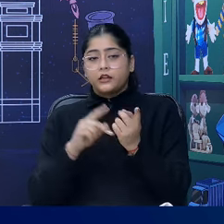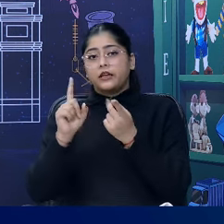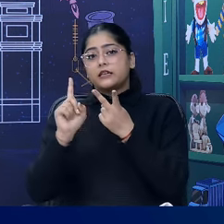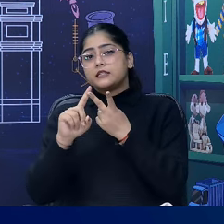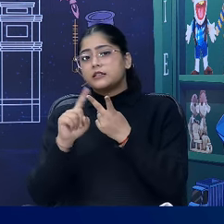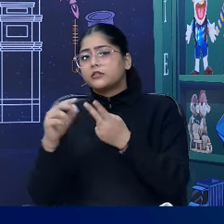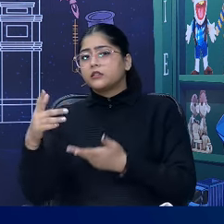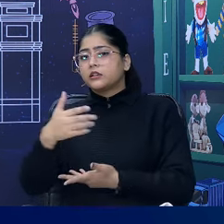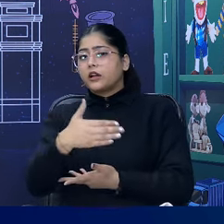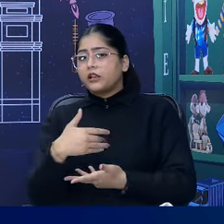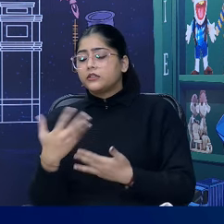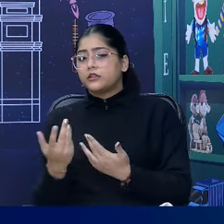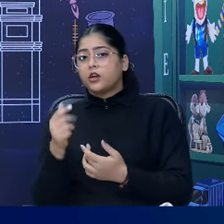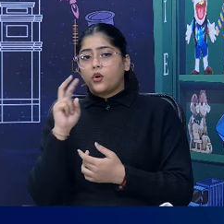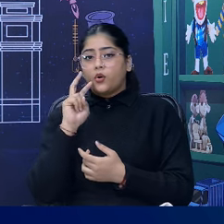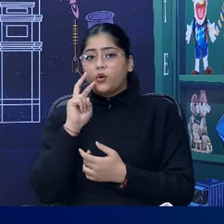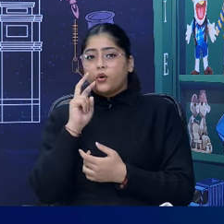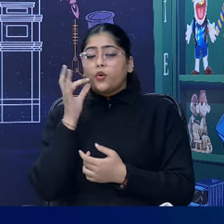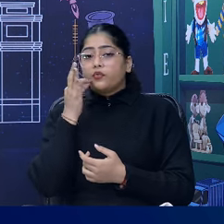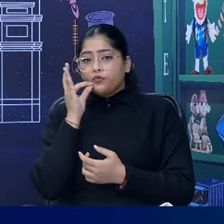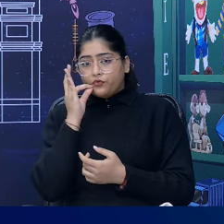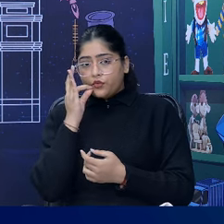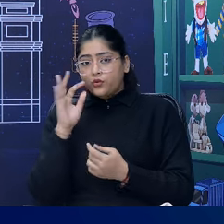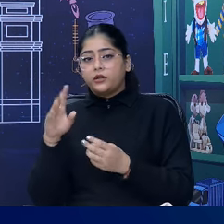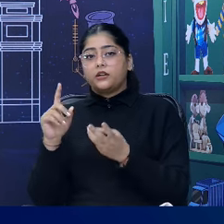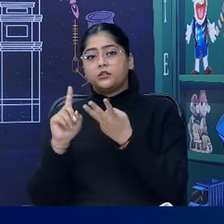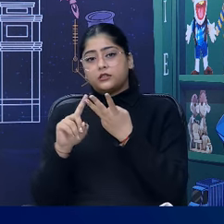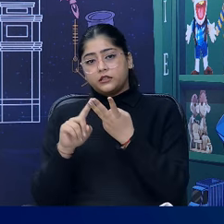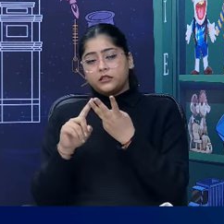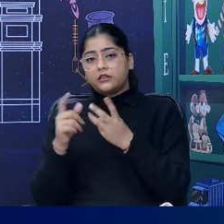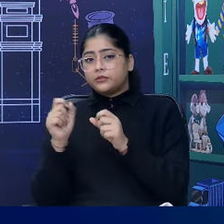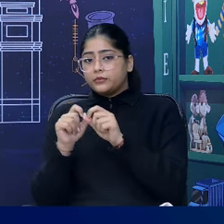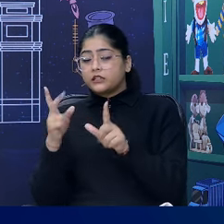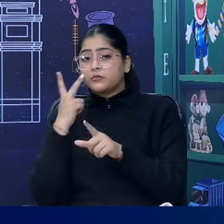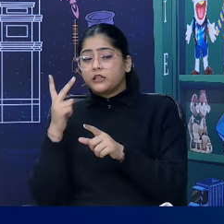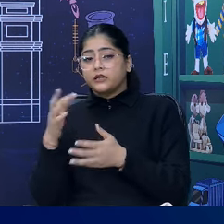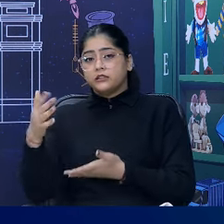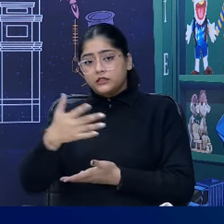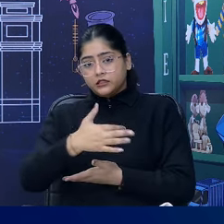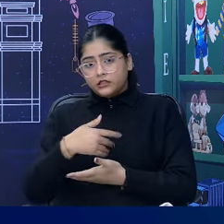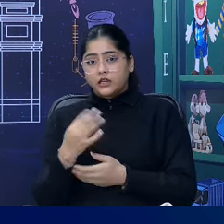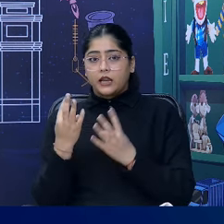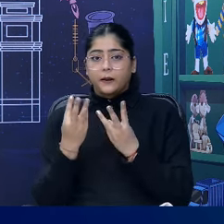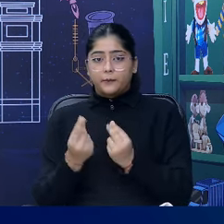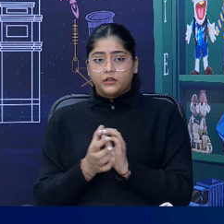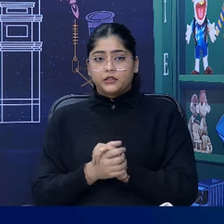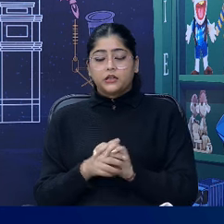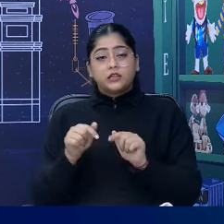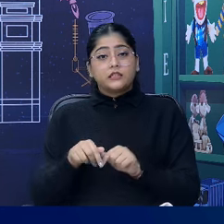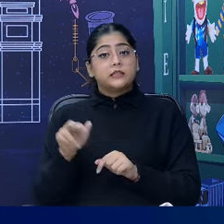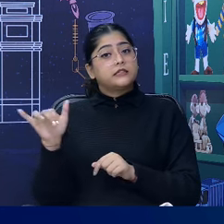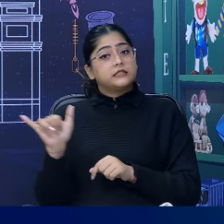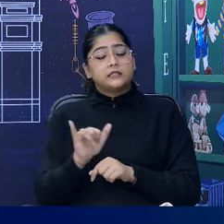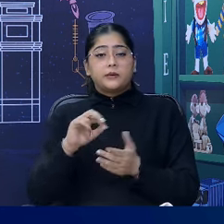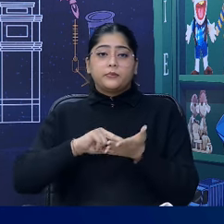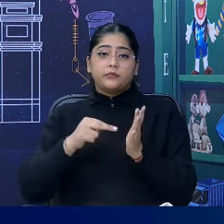और थर्ड पिक्चर में आप देख पा रहे हैं कलेक्शन ऑफ नंबर्स. और ये आधार है हमारे सेट्स का. व्हाट